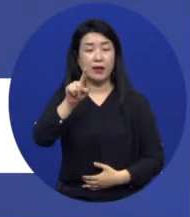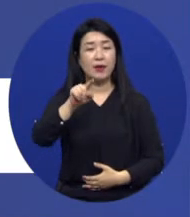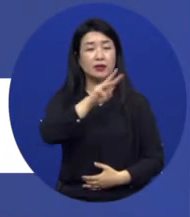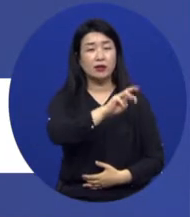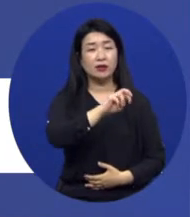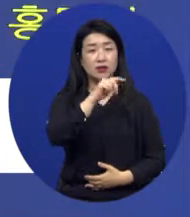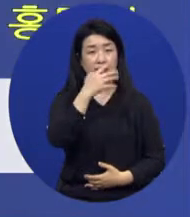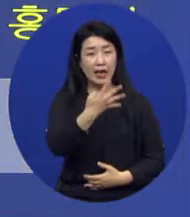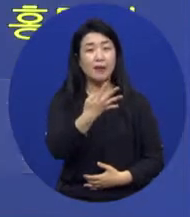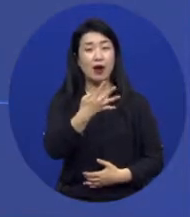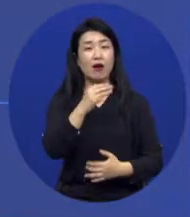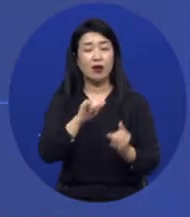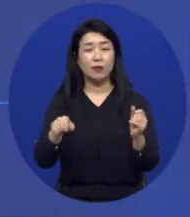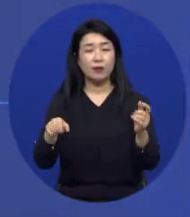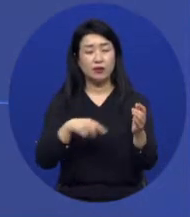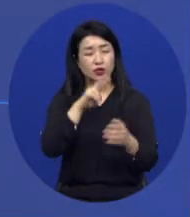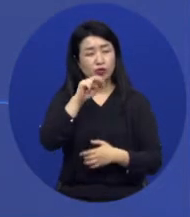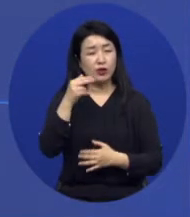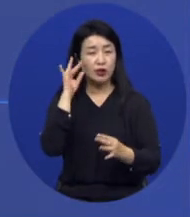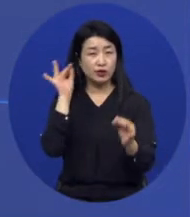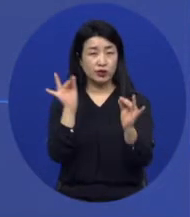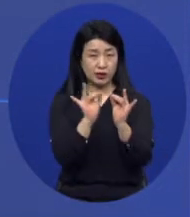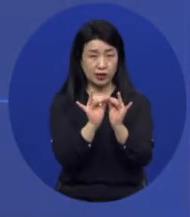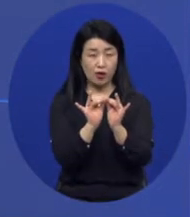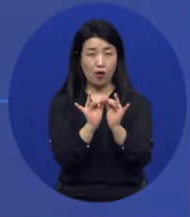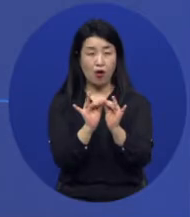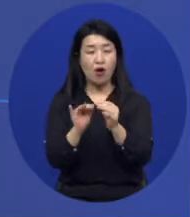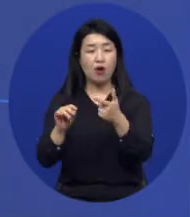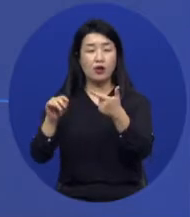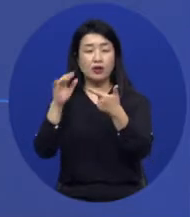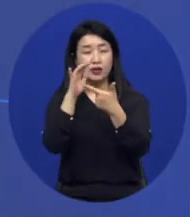34명이 투표해 28명이 찬성했고